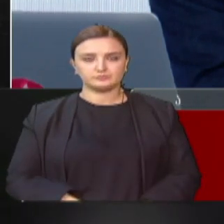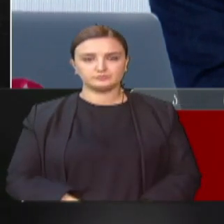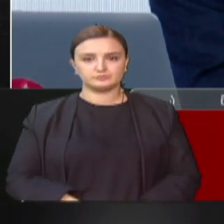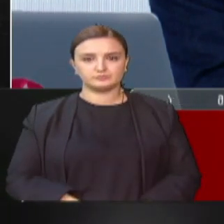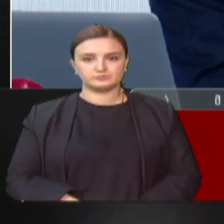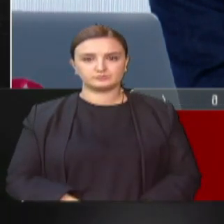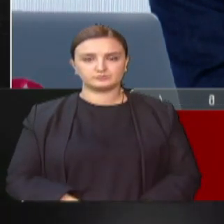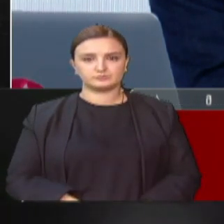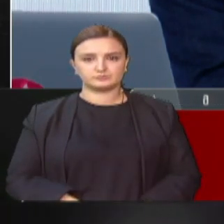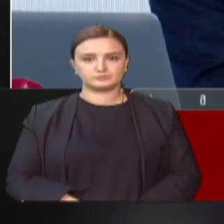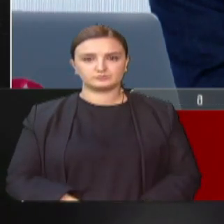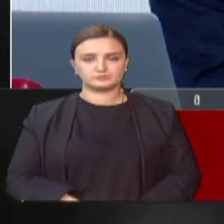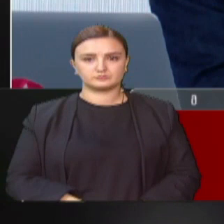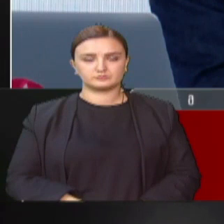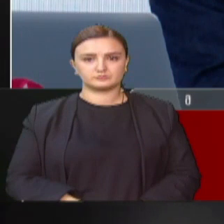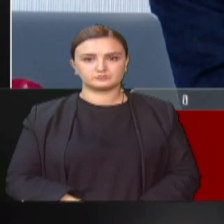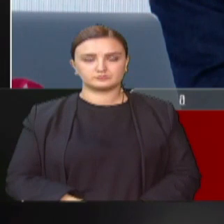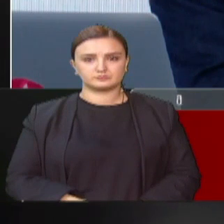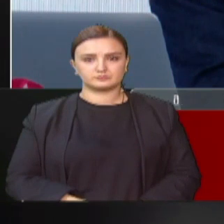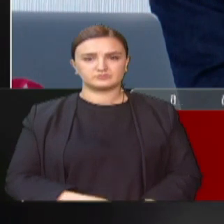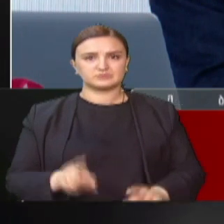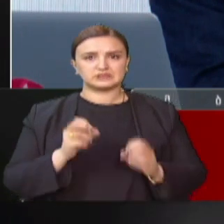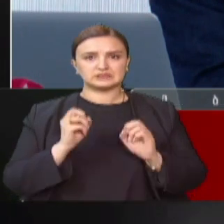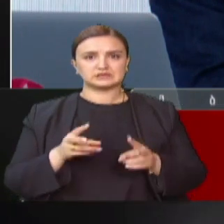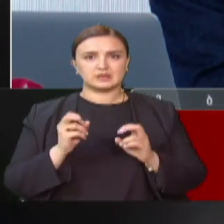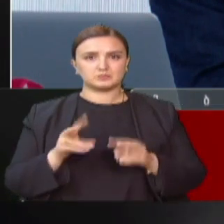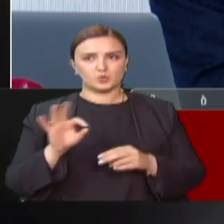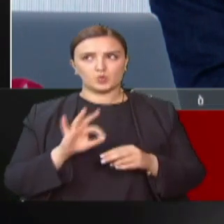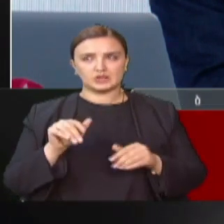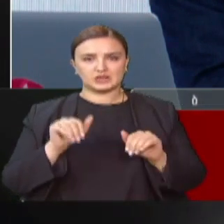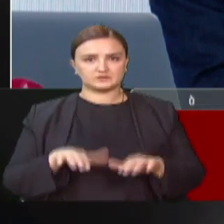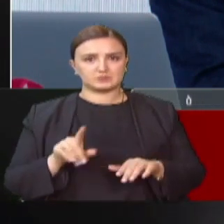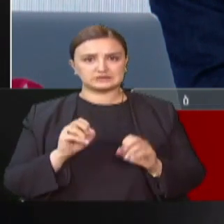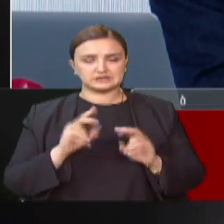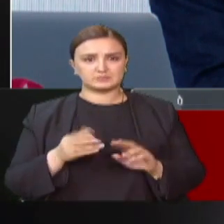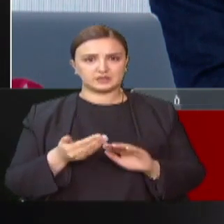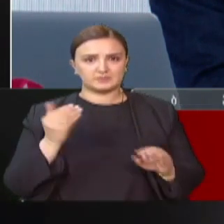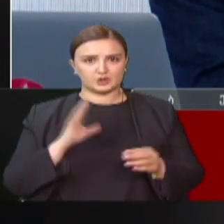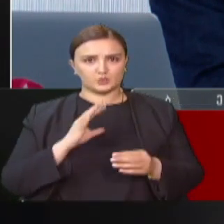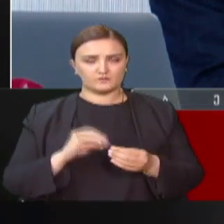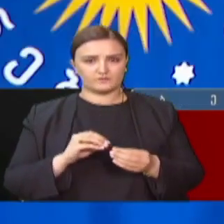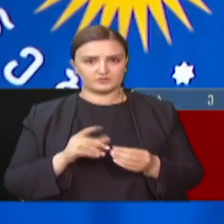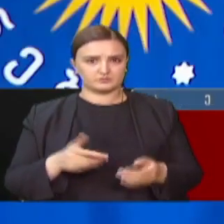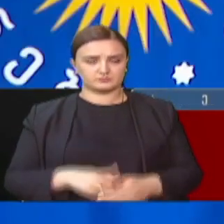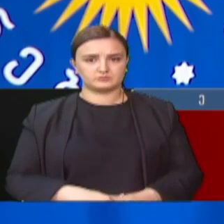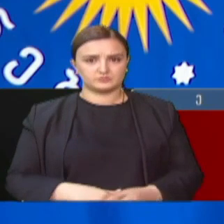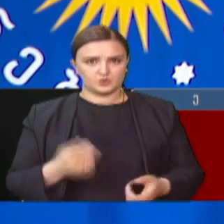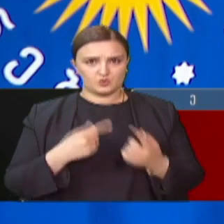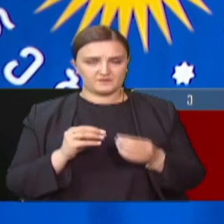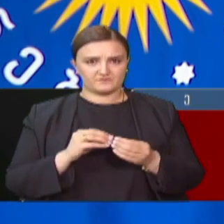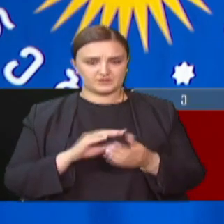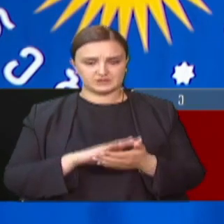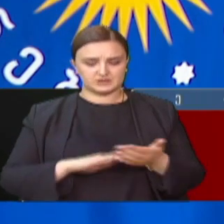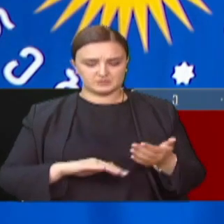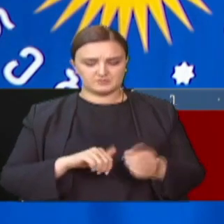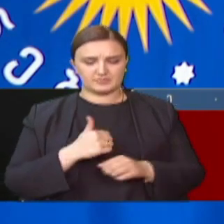Რა საფრთხეებზეა საუბარი ამ გადაწყვეტილებასთან მიმართებაში? Მე ვერხვდები საფრთხეები, რომელიც აქამდე არსებობდა, ის საფრთხეები ლავაც გრძელდება და